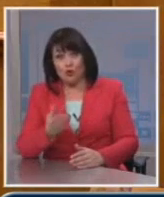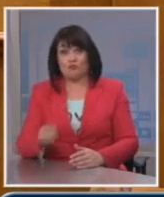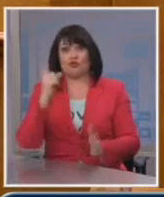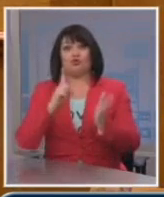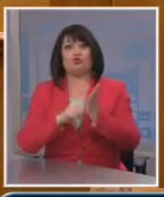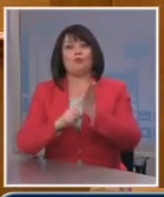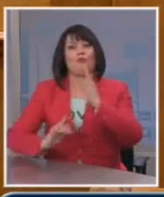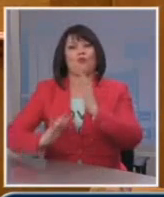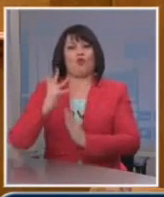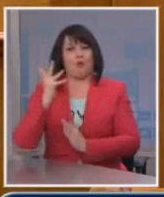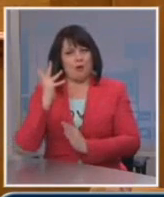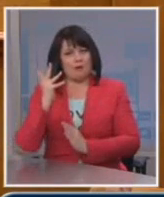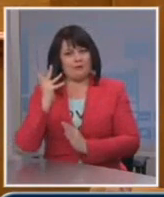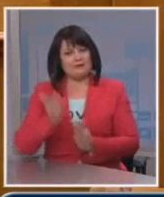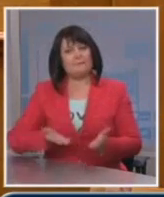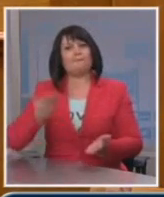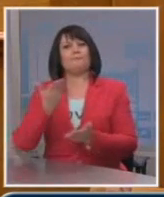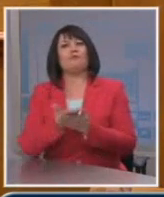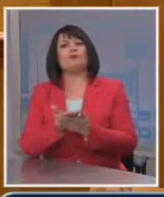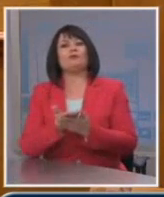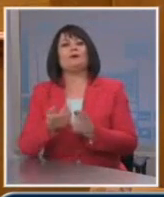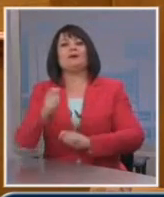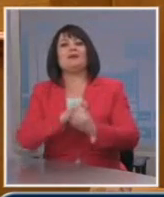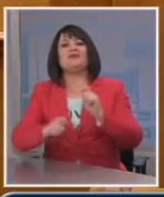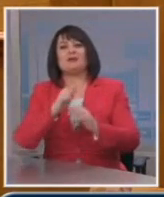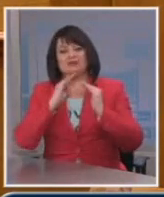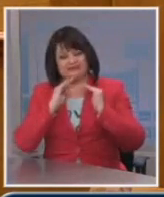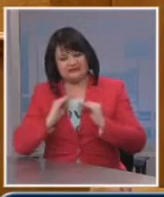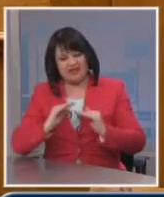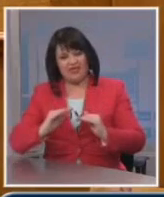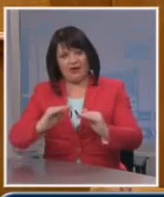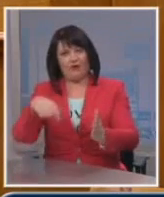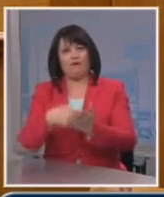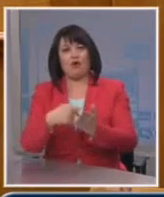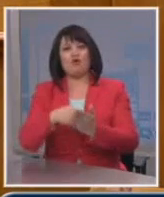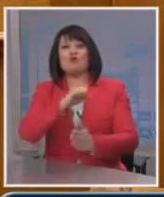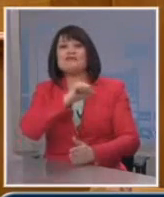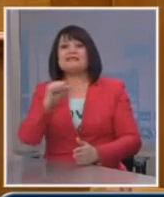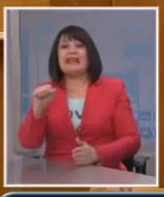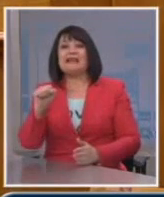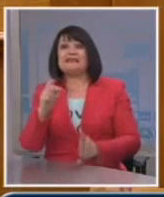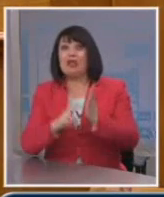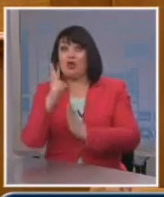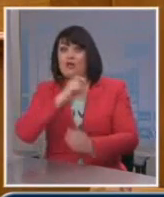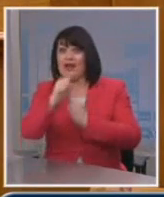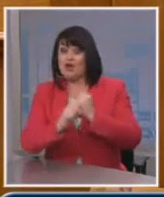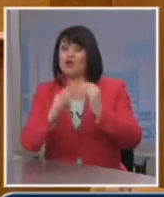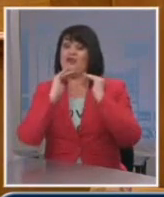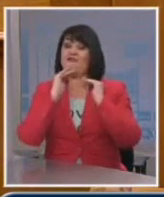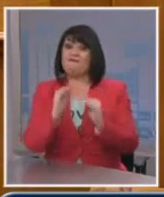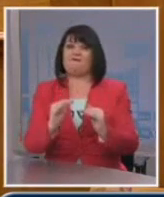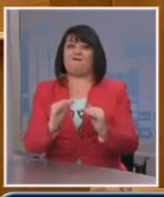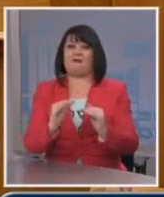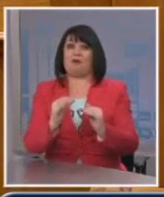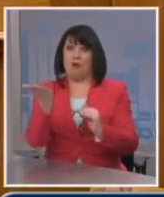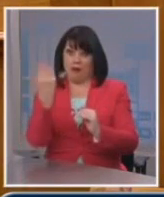αναπτυξιακό, προτείνουμε τη θέσπιση σταθερού φορολογικού συντελεστή για 12 χρόνια σε όσους προχωρήσουν